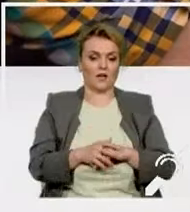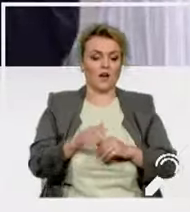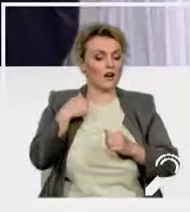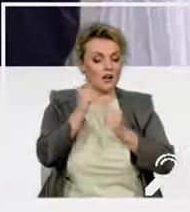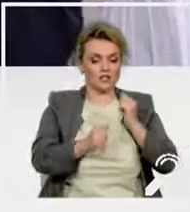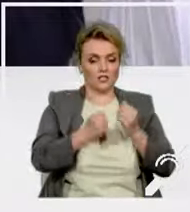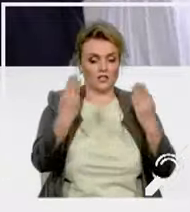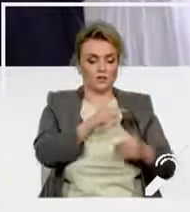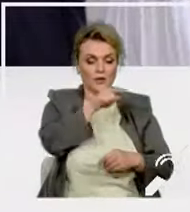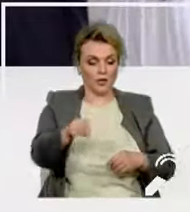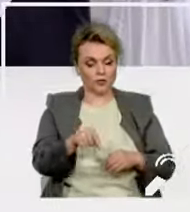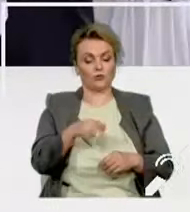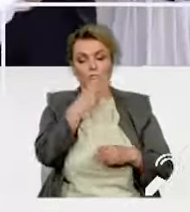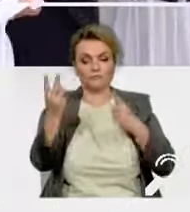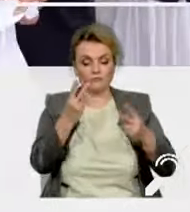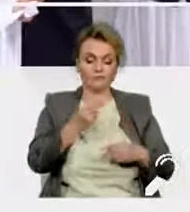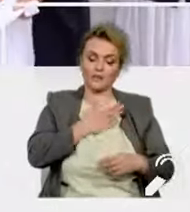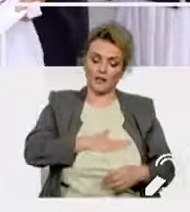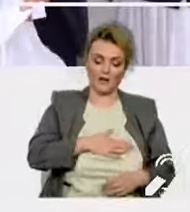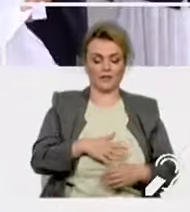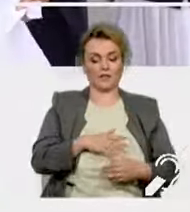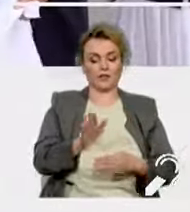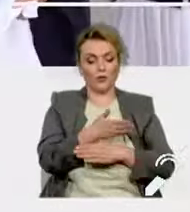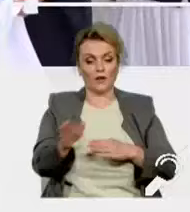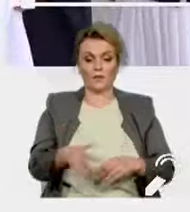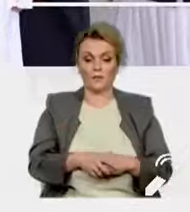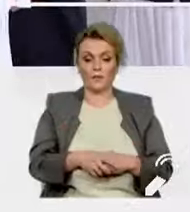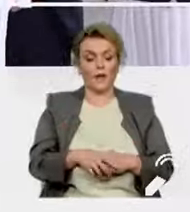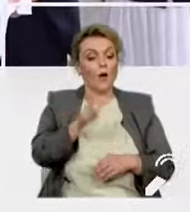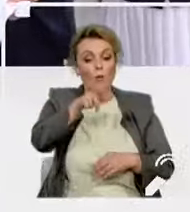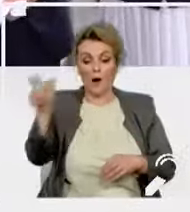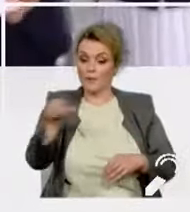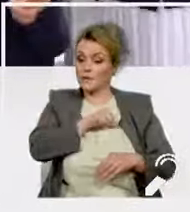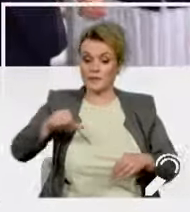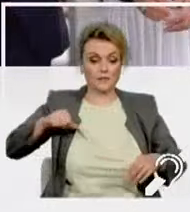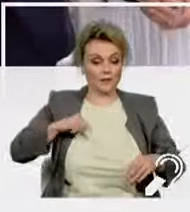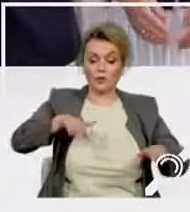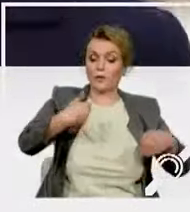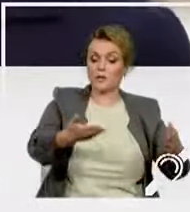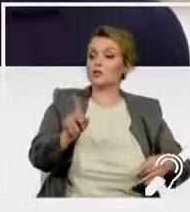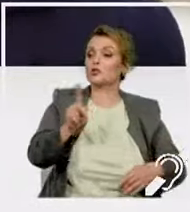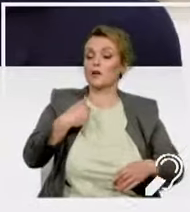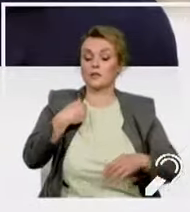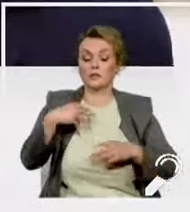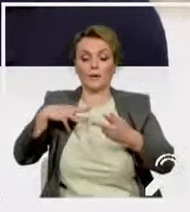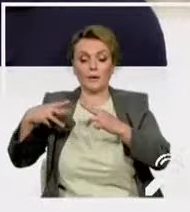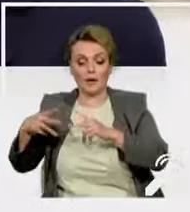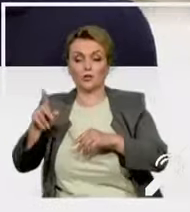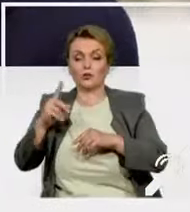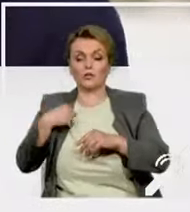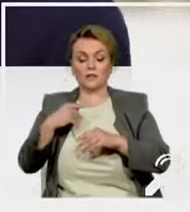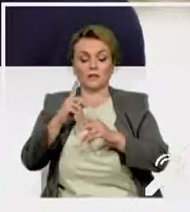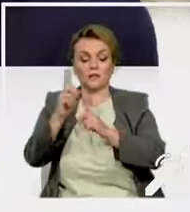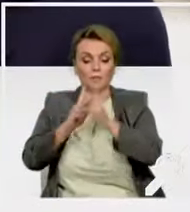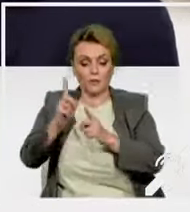fiecare zi. Proiectul de modernizare a fost ales de cetățeni care au venit cu idei pentru transformarea orașului. So we are very happy